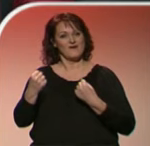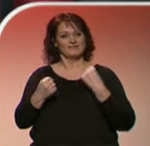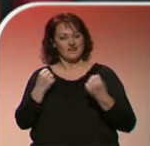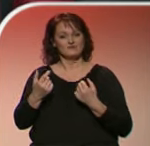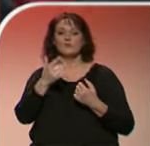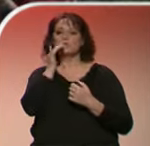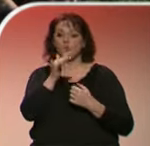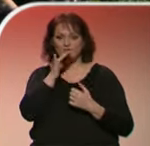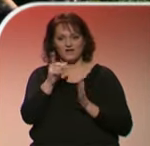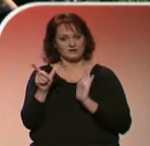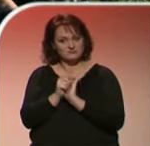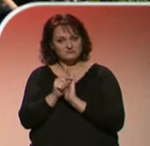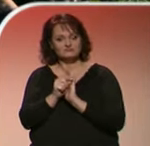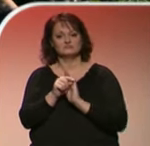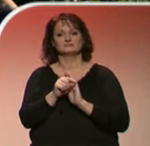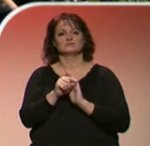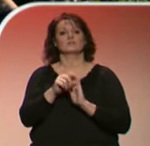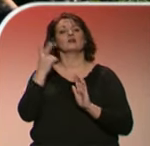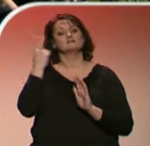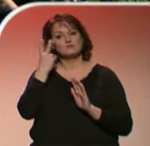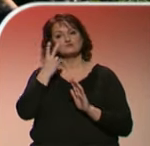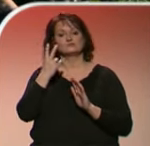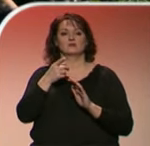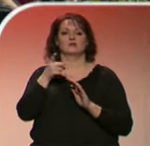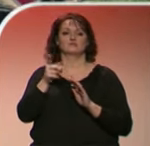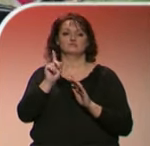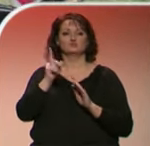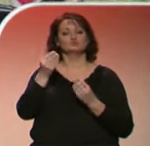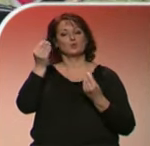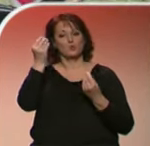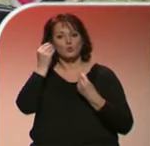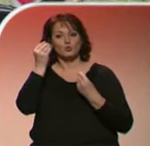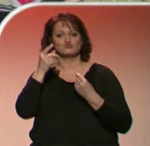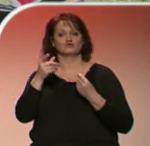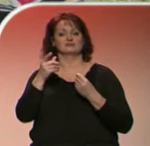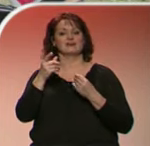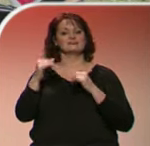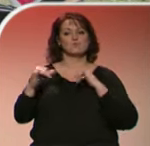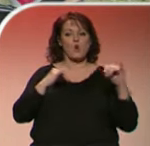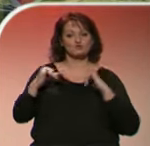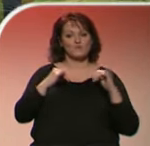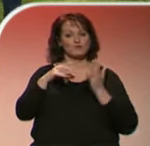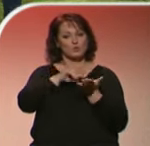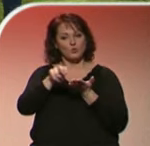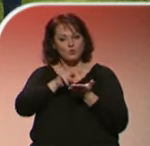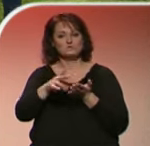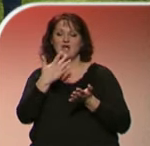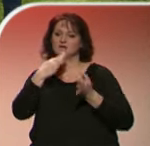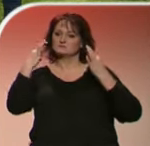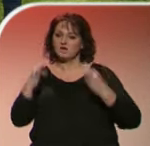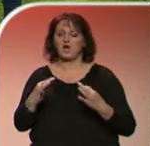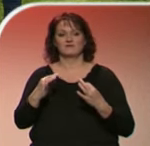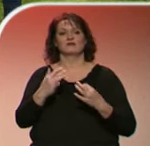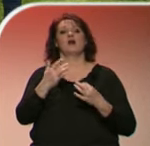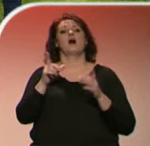trénování, mluvení. Samozřejmě, učí se v něm základ té sportovní chůze a potom následně ty cviky, jak